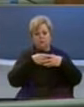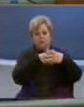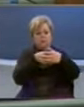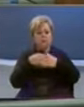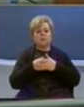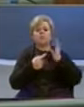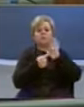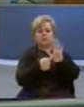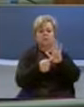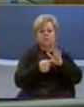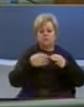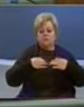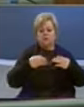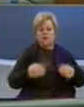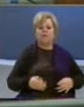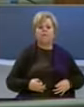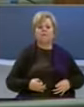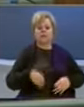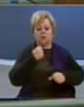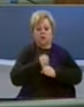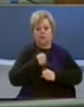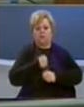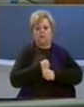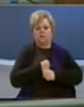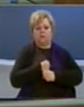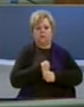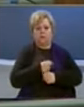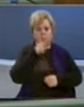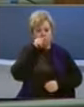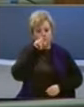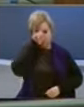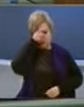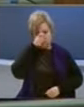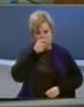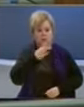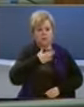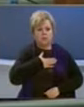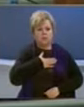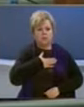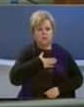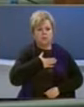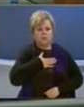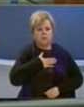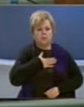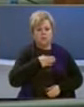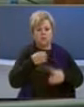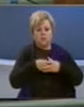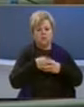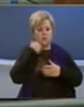kanë dëshmuar profesionalisht kudo që kanë vepruar. Edhe në komunën e PES, ne, si pjestarët komunitetet e